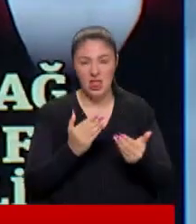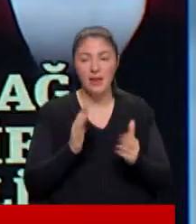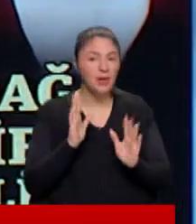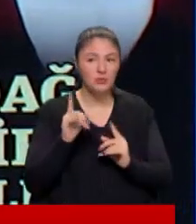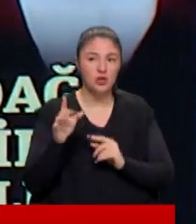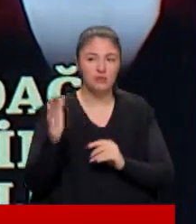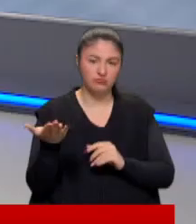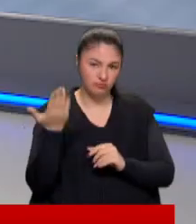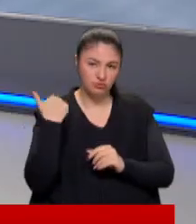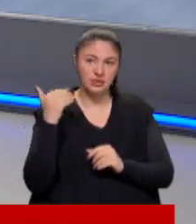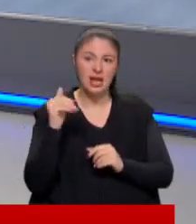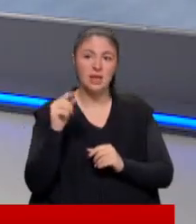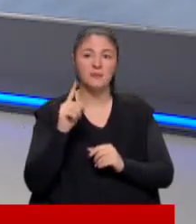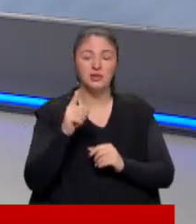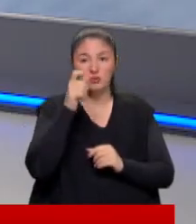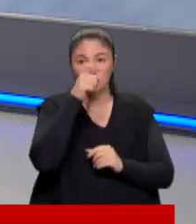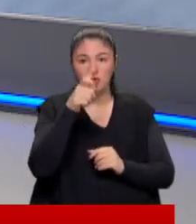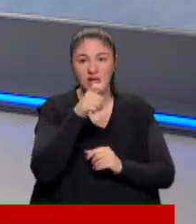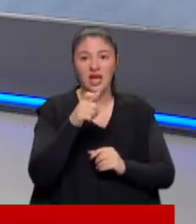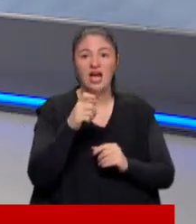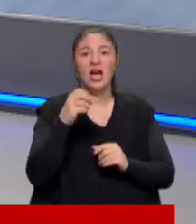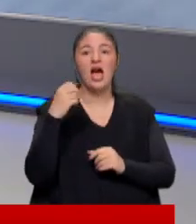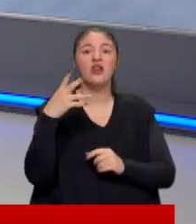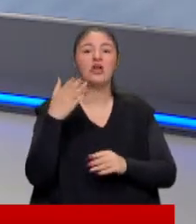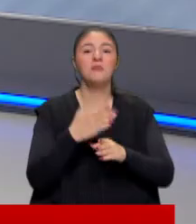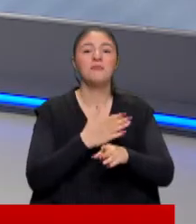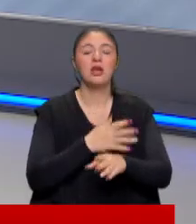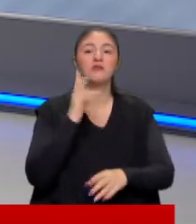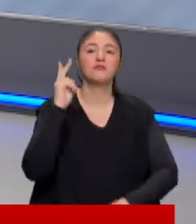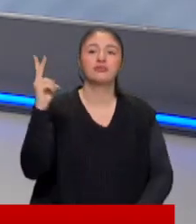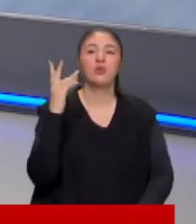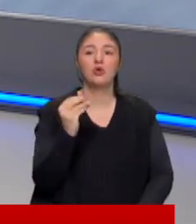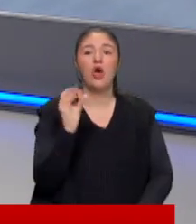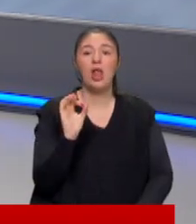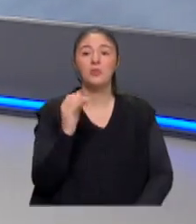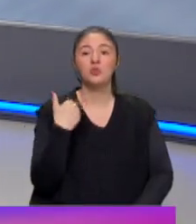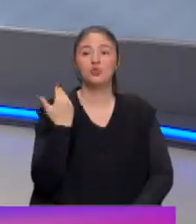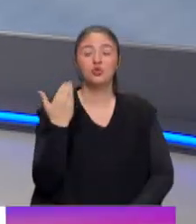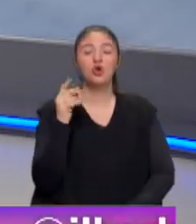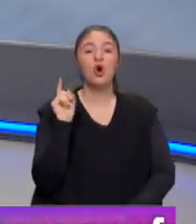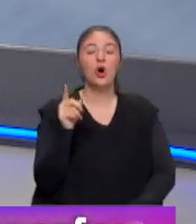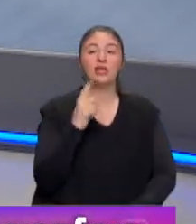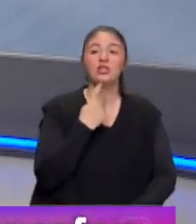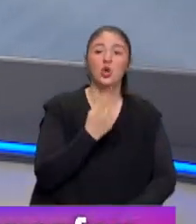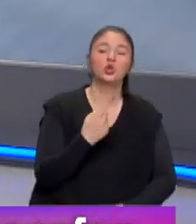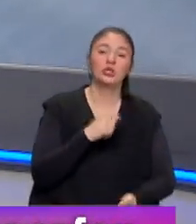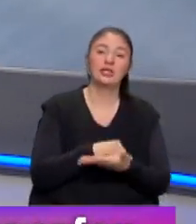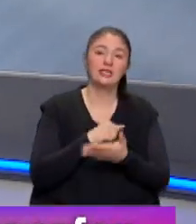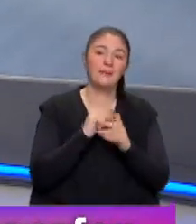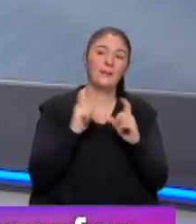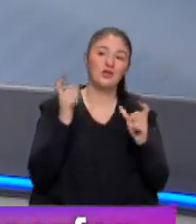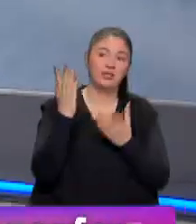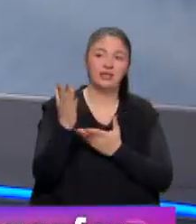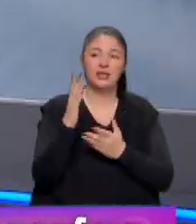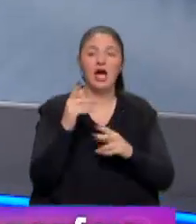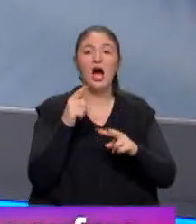Peki bunu alalım. Gelelim bir de Türkiye Tayyipistan olur diyen önemli bir hukukçu ve o da Sözcü gazetesinin